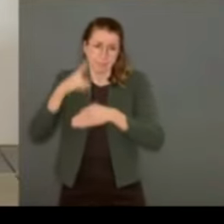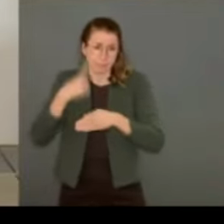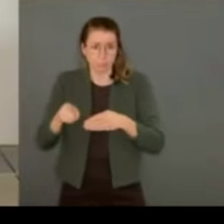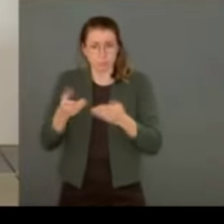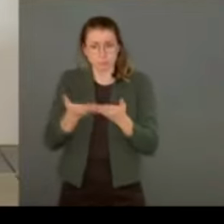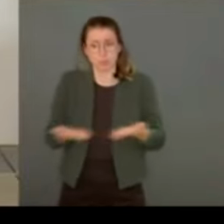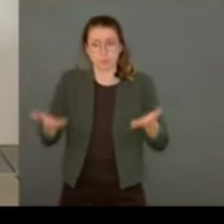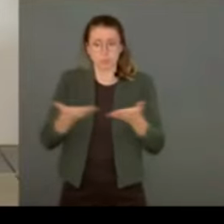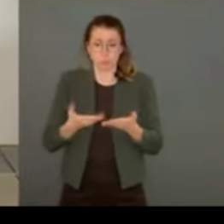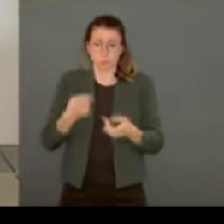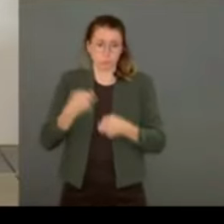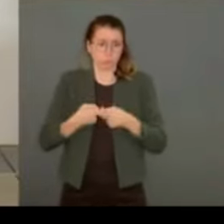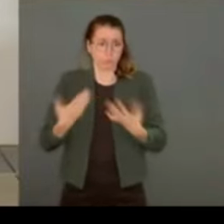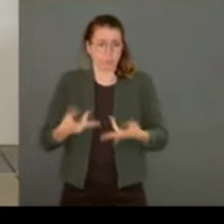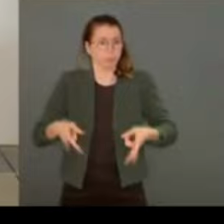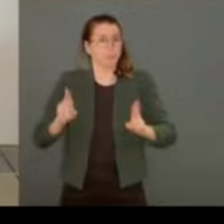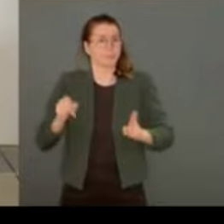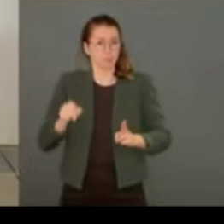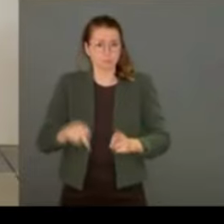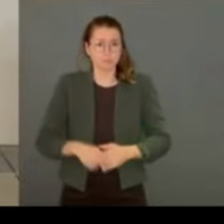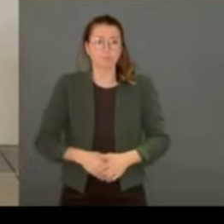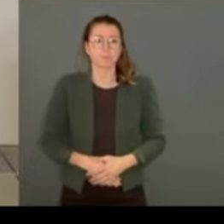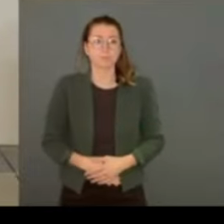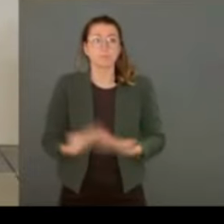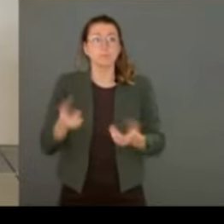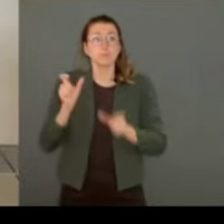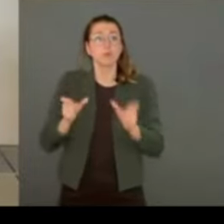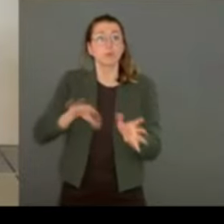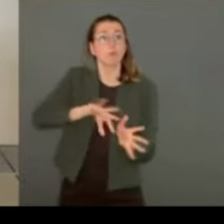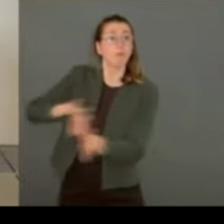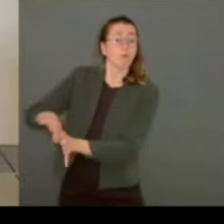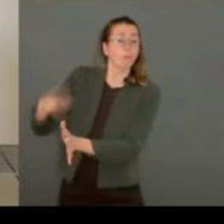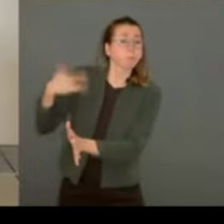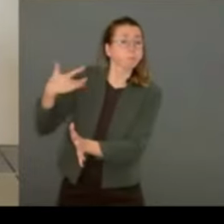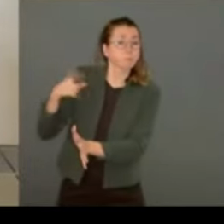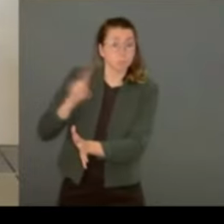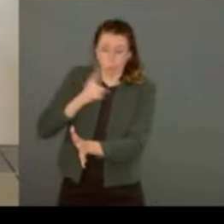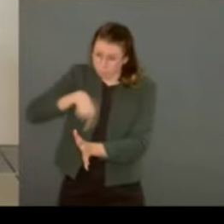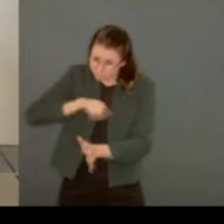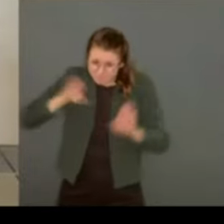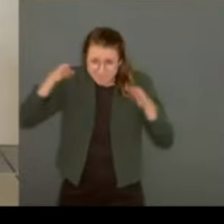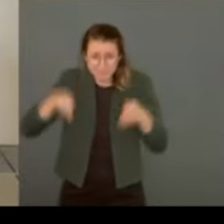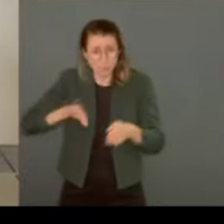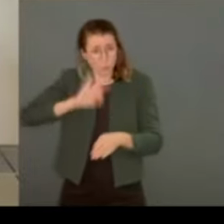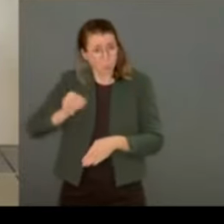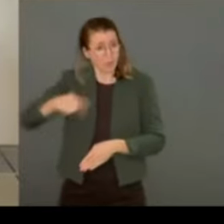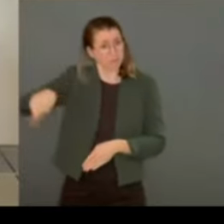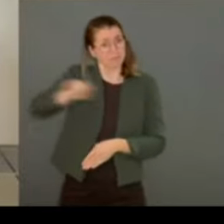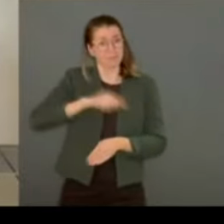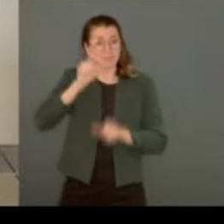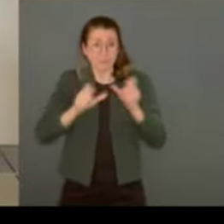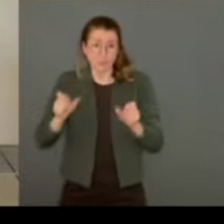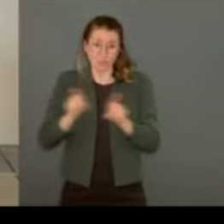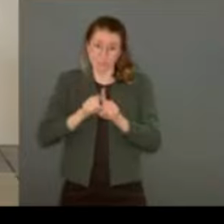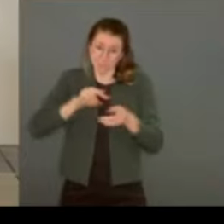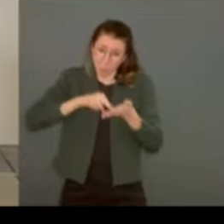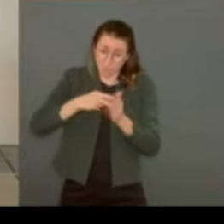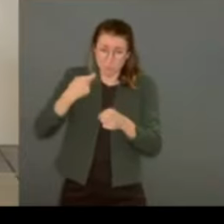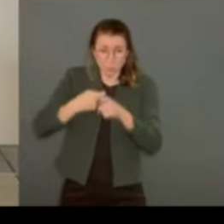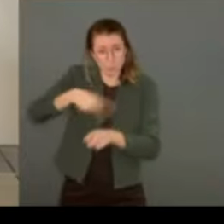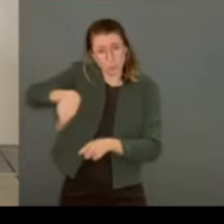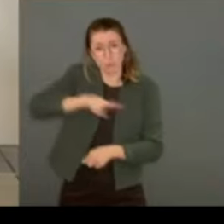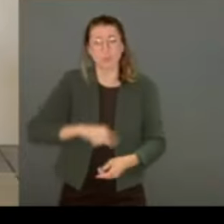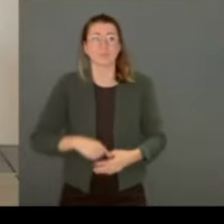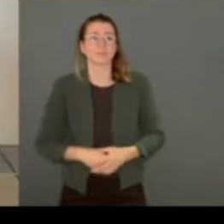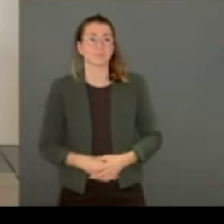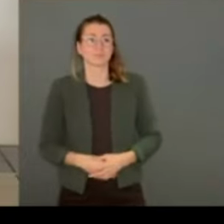ne allons laisser personne sur le bord du chemin. Comme je l'ai dit, c'est un moment de solidarité.